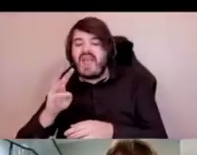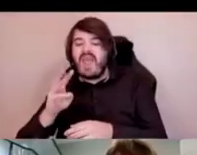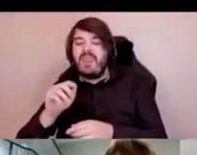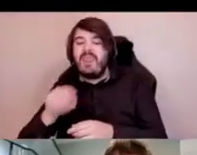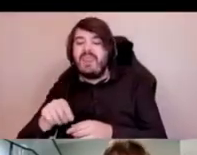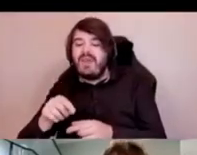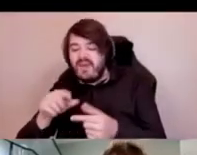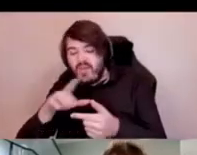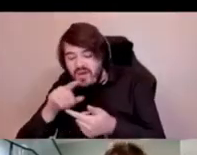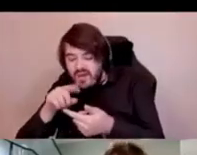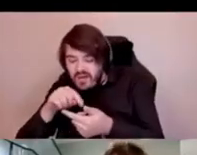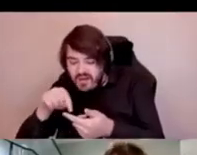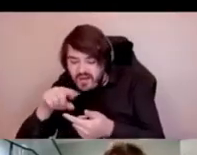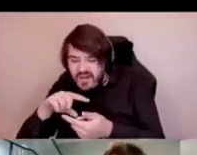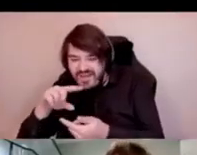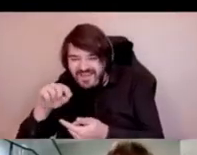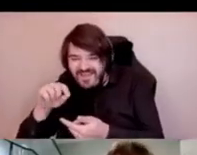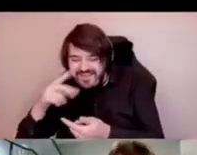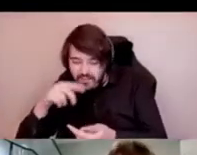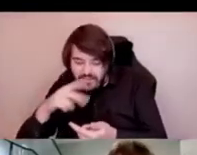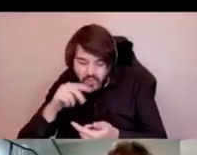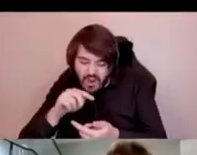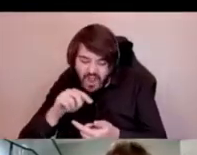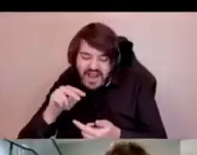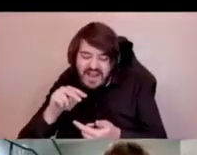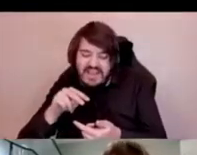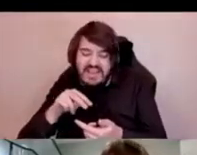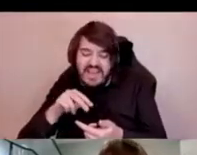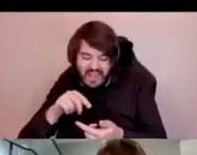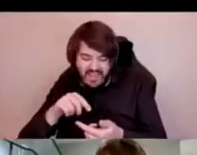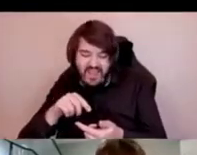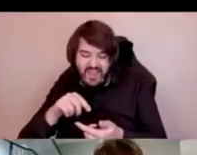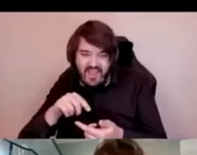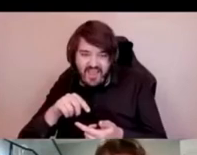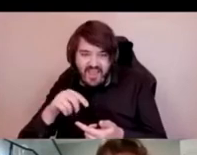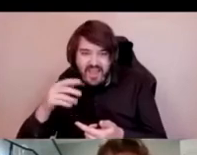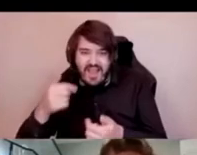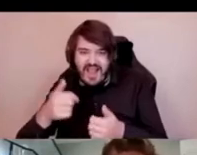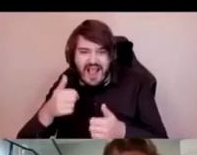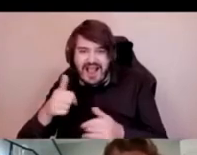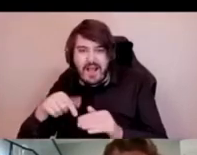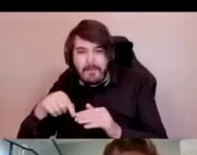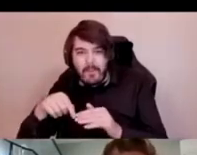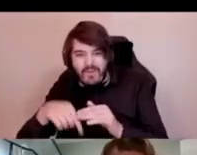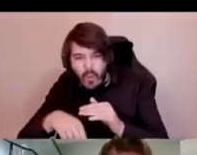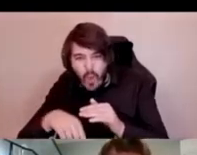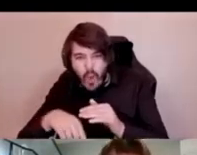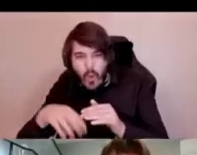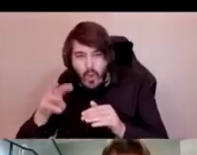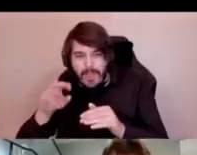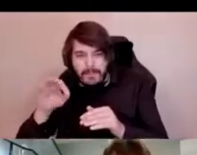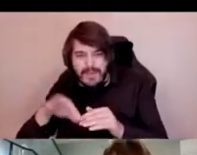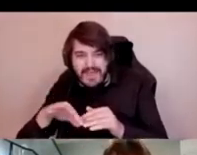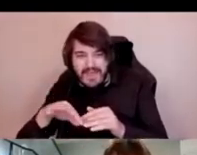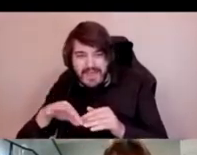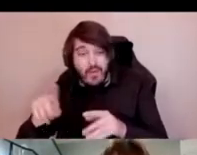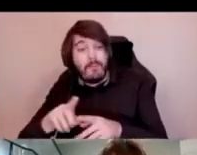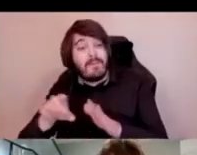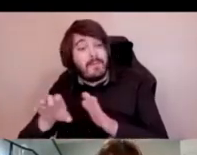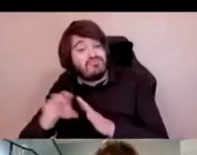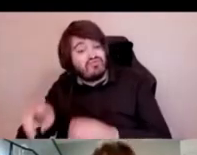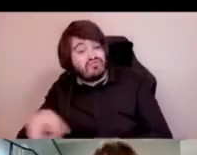Donc, lorsque vous regardez dessus, vous pouvez voir à quelle profondeur vous devez mettre votre graine, mais aussi à